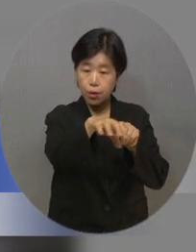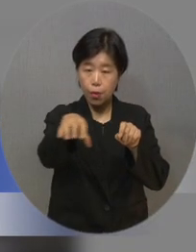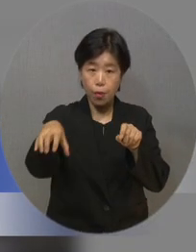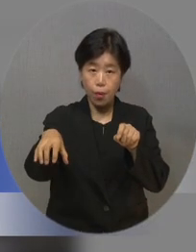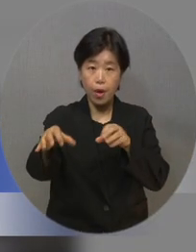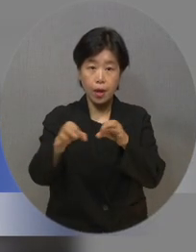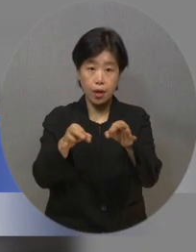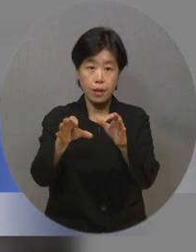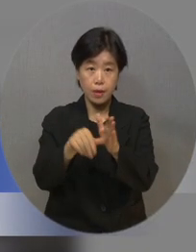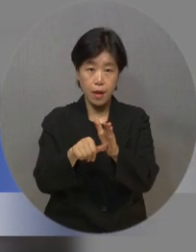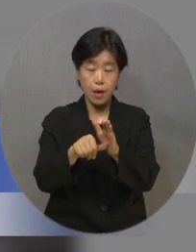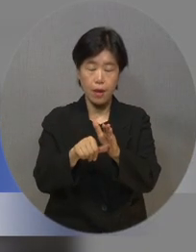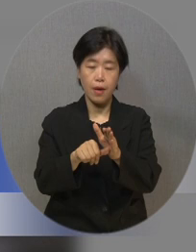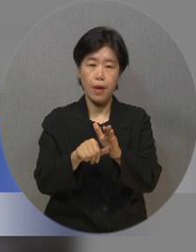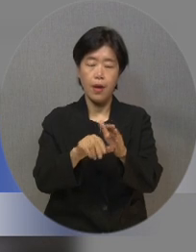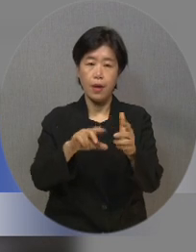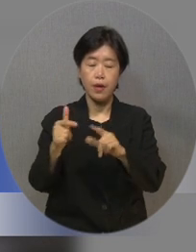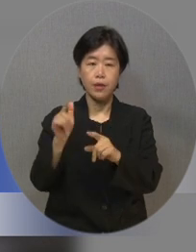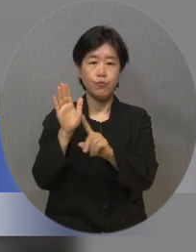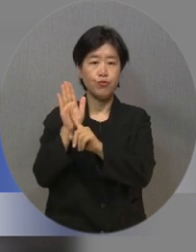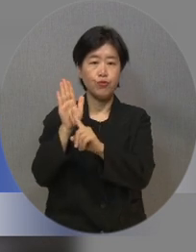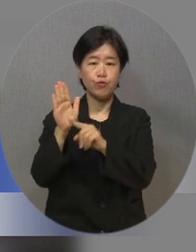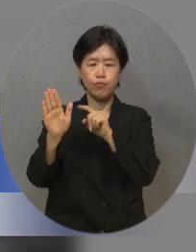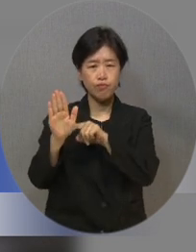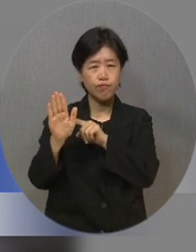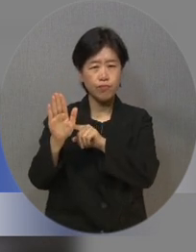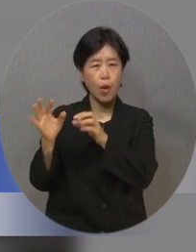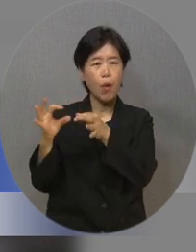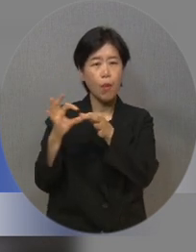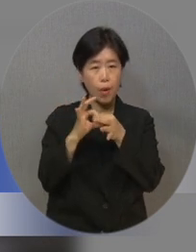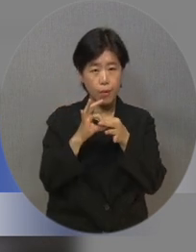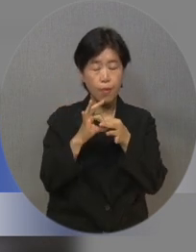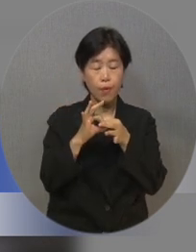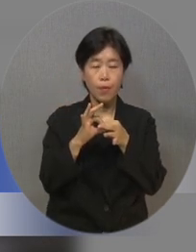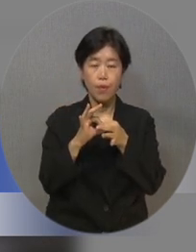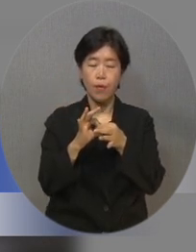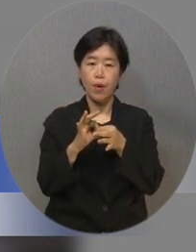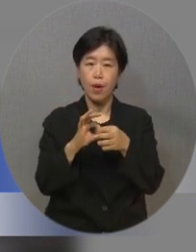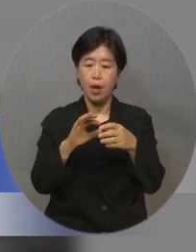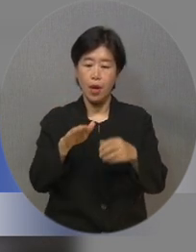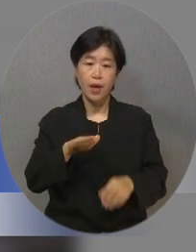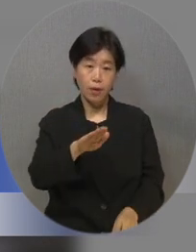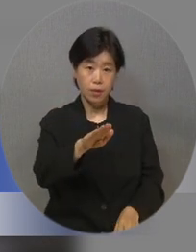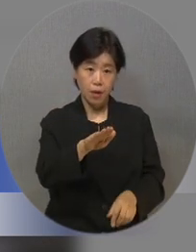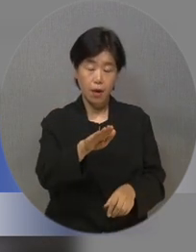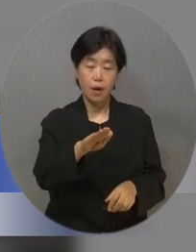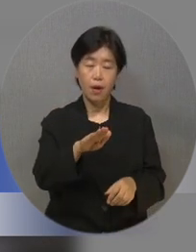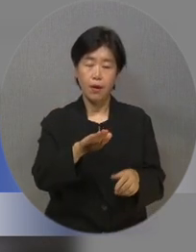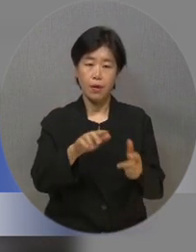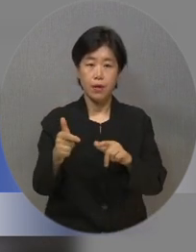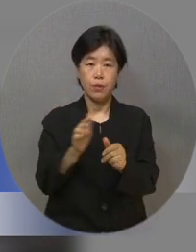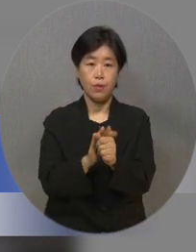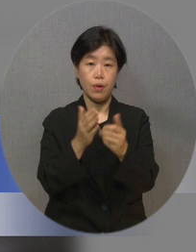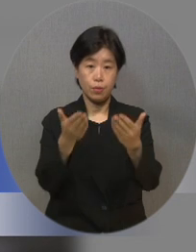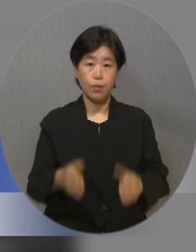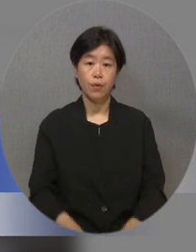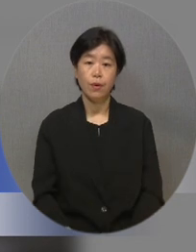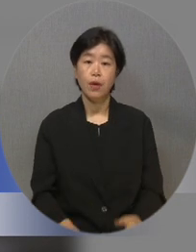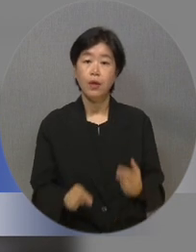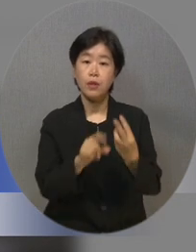경사로를 사용함으로써 보다 쉽게 매장을 방문할 수 있도록 한 건데요이를 위해 복지관은 지난 3월부터